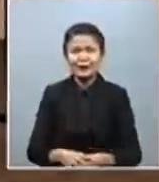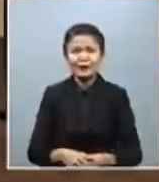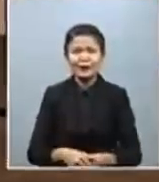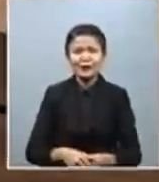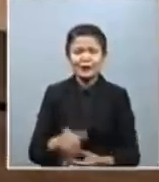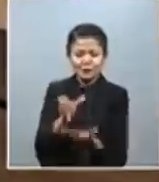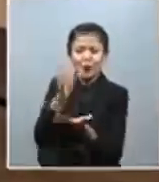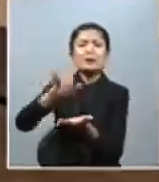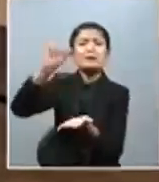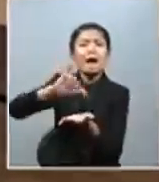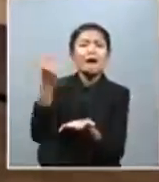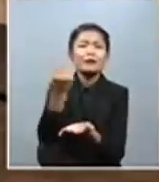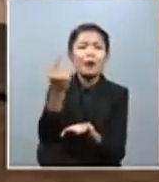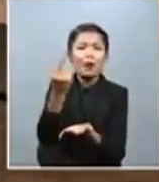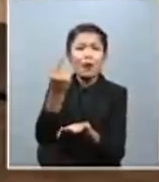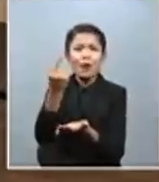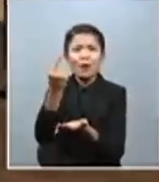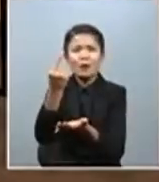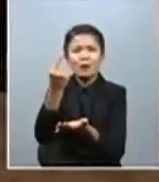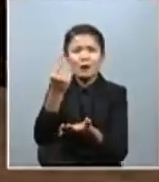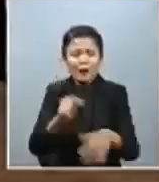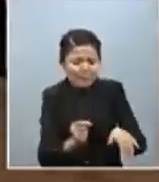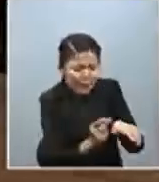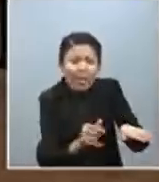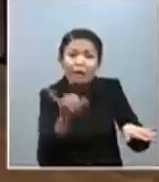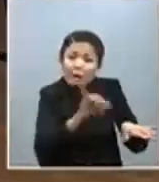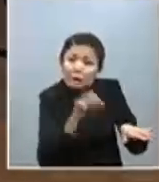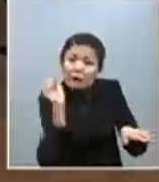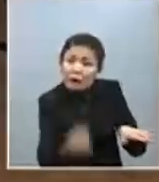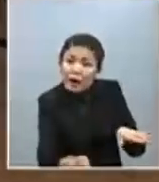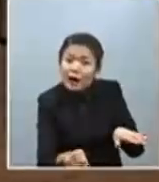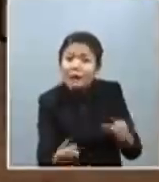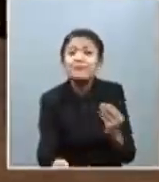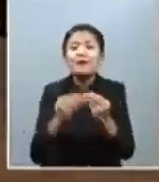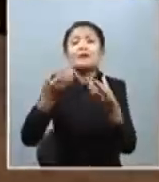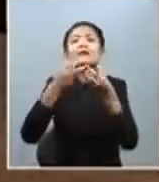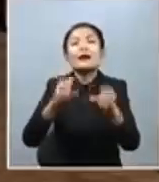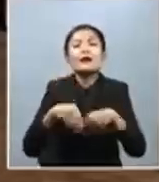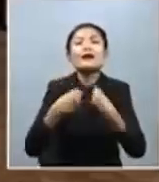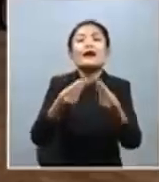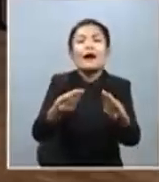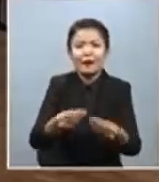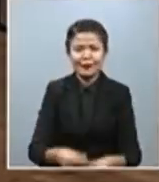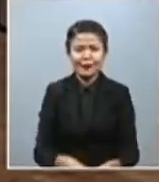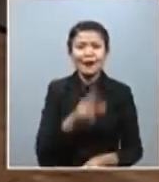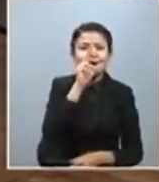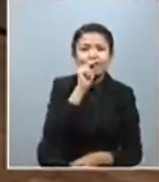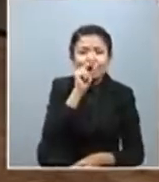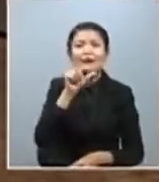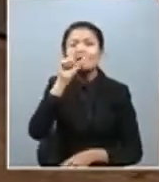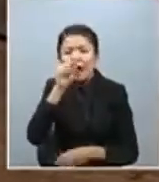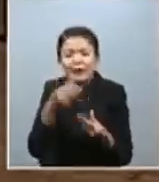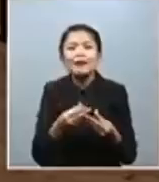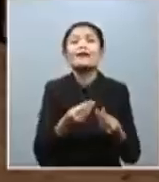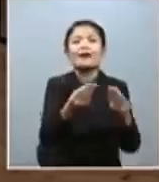ำอีหยังต่อโอ้ยนอกจากกินแล้วโอ้ยเป็นลาดแถมเมนบอโอ้ยน่าจะแถมไข่ให้ป้าไปครอบครองบ้างเด้อไข่เป็ดไข่ไก่นั่นแหละค่ะอ้